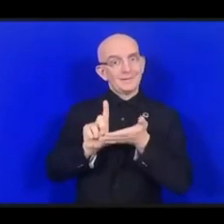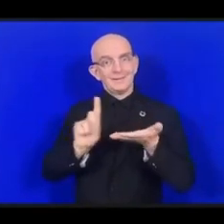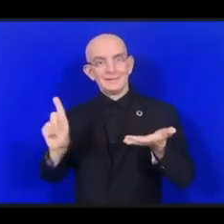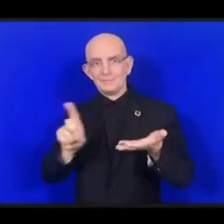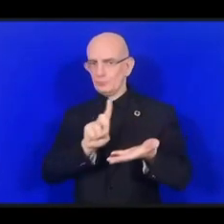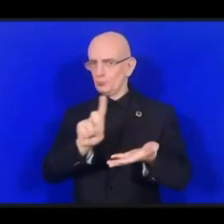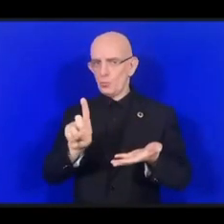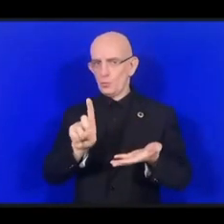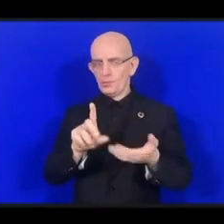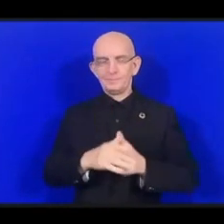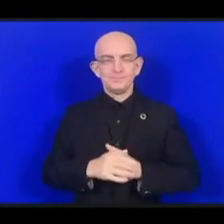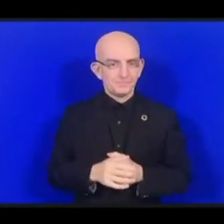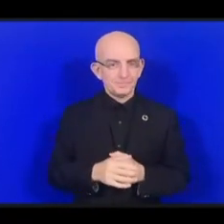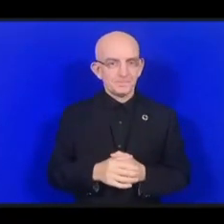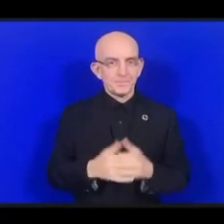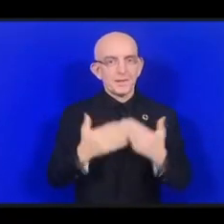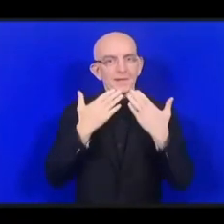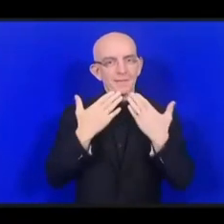بلغتي